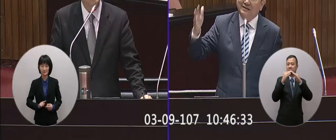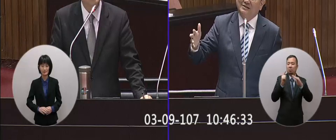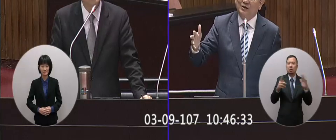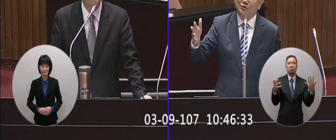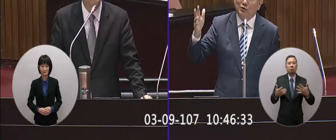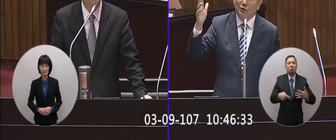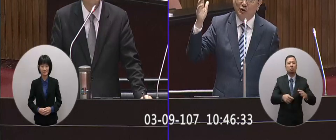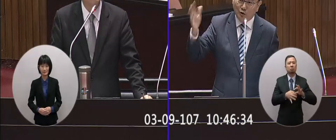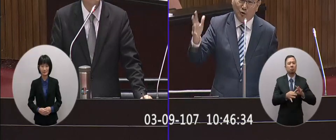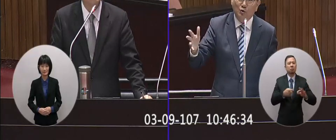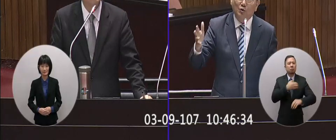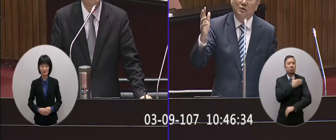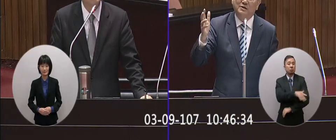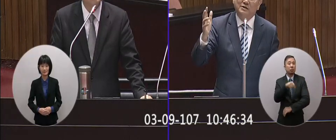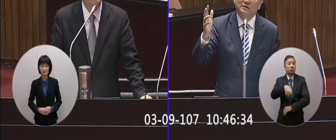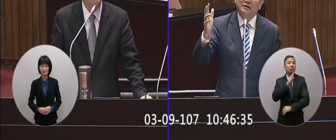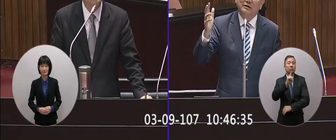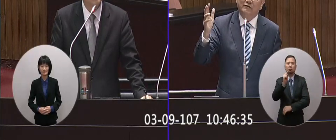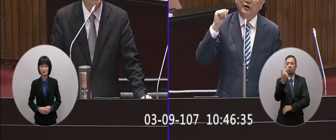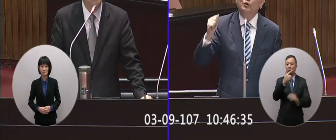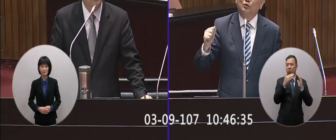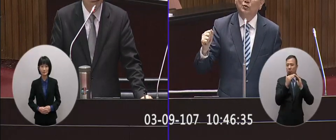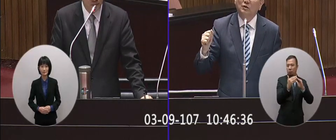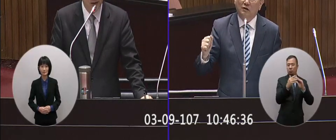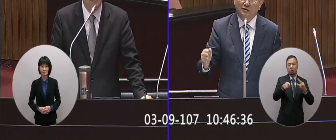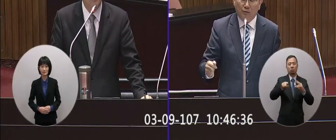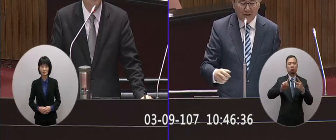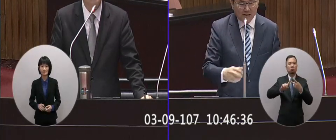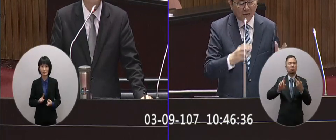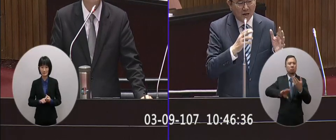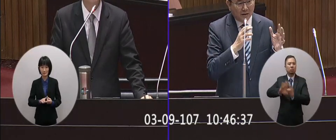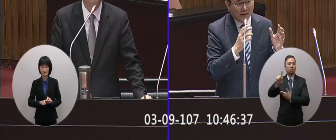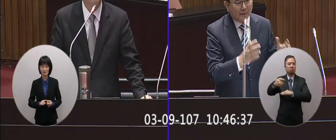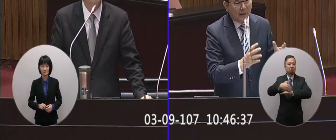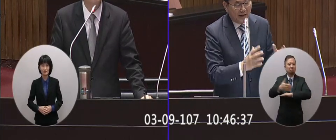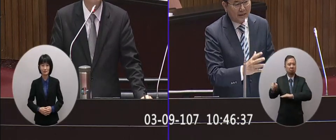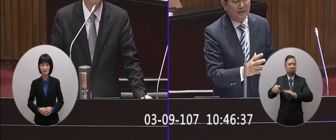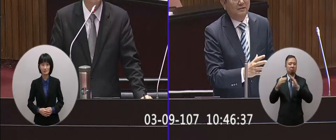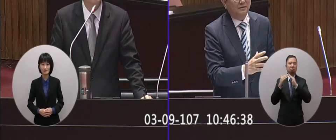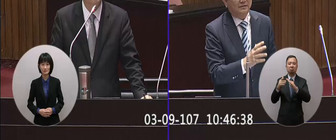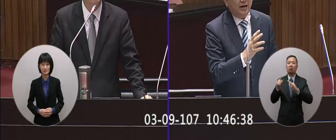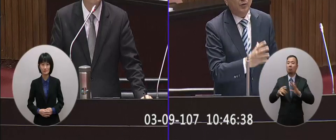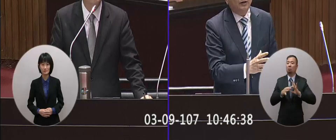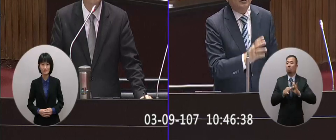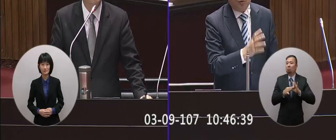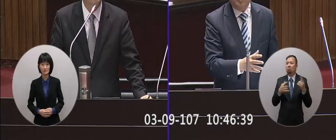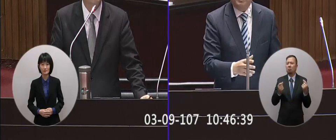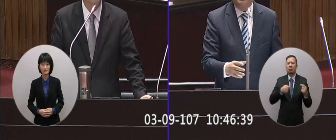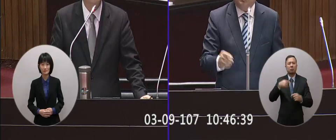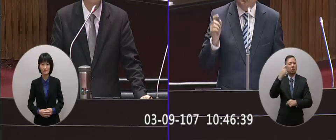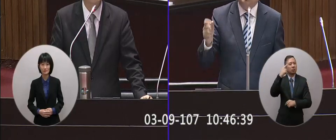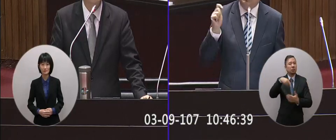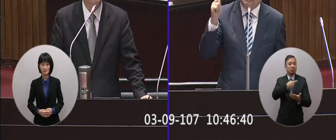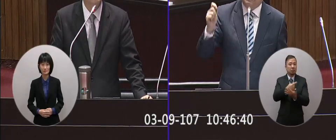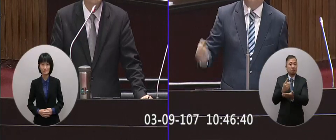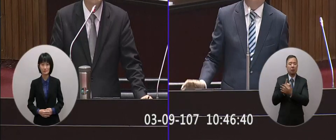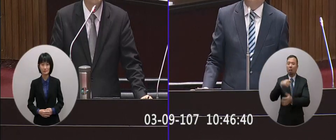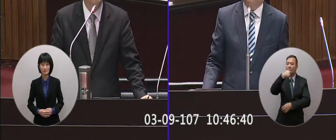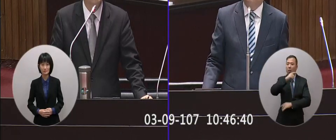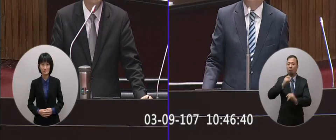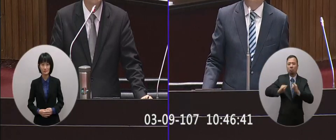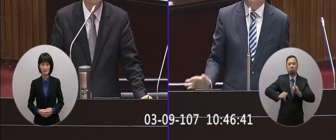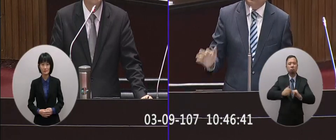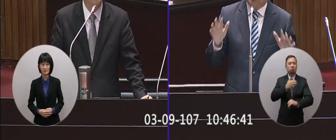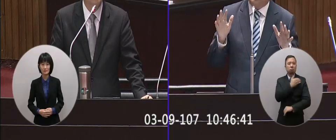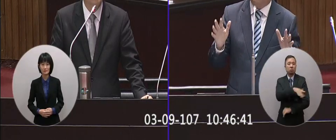市它是叫做六都或者是非六都，我相信让每一个台湾的国民，他无论住在哪一个